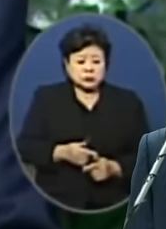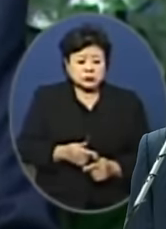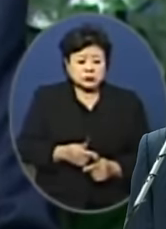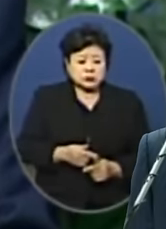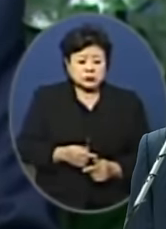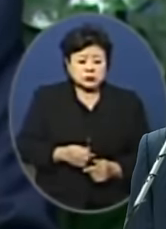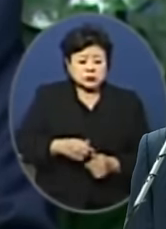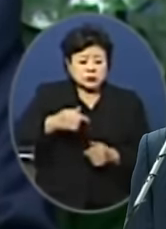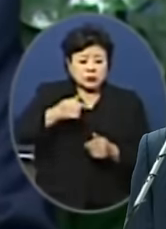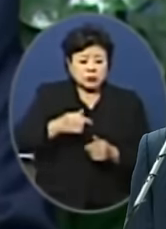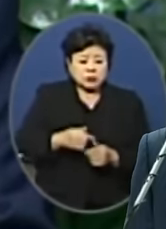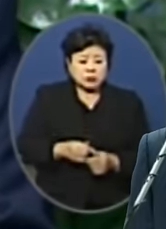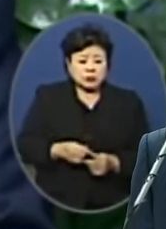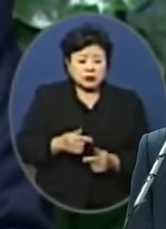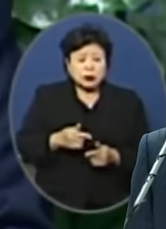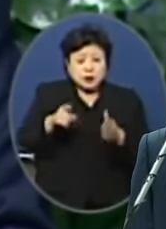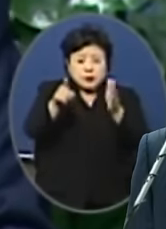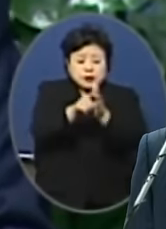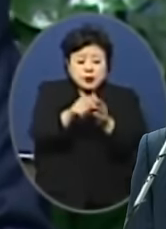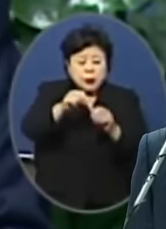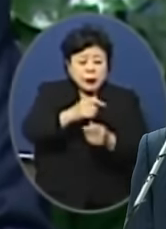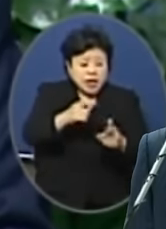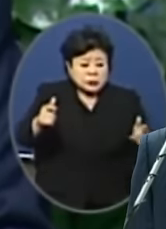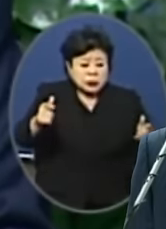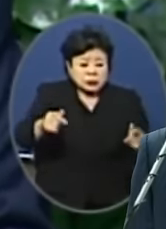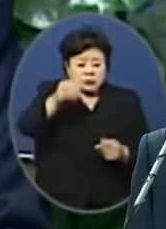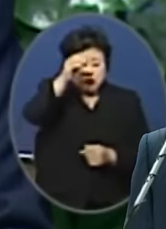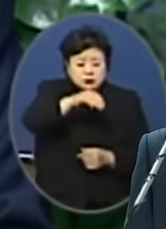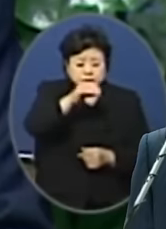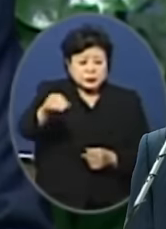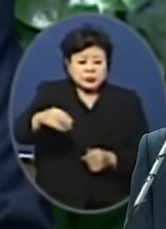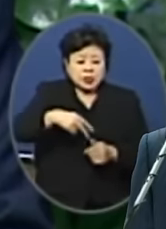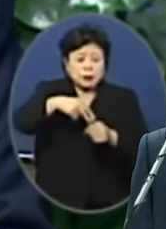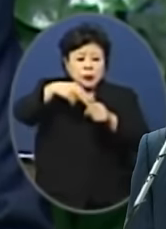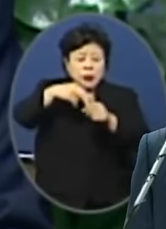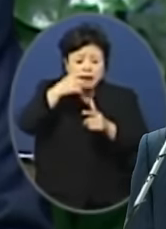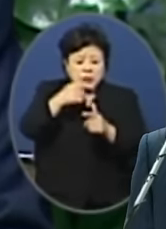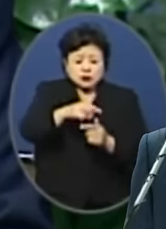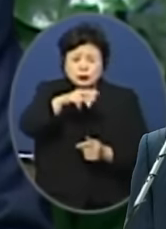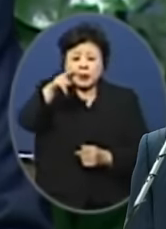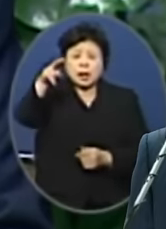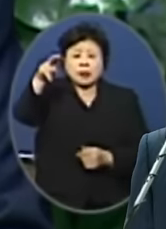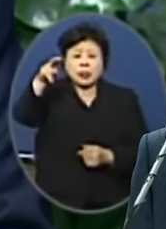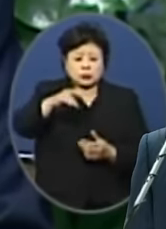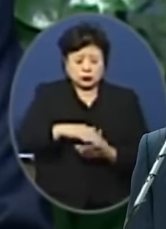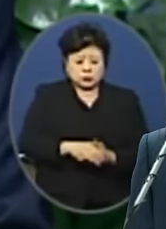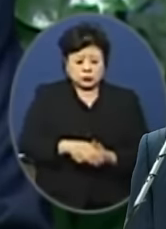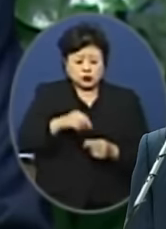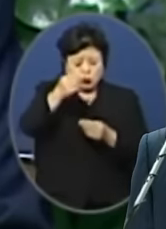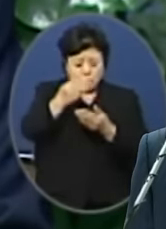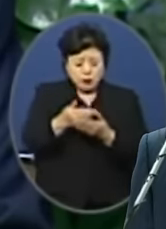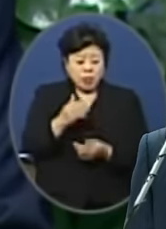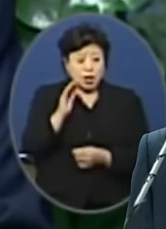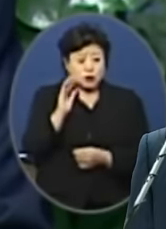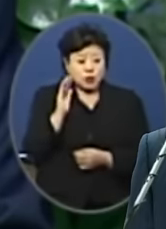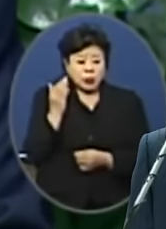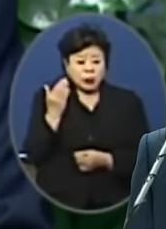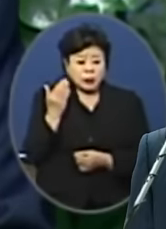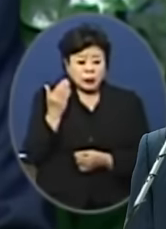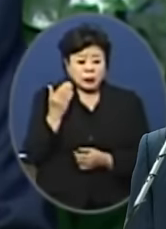죄를 믿는 자는 멸망하지 않고 영생을 얻는다. 십자가에 못 박힌 예수님만 바라봐 있어도 구원을 받게 되는 것입니다.